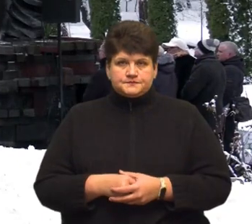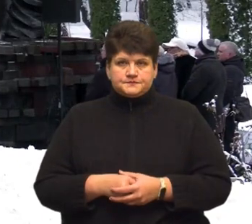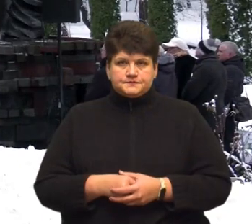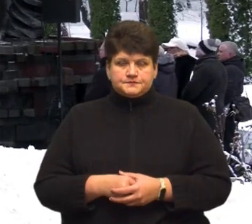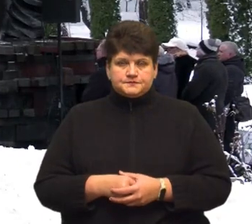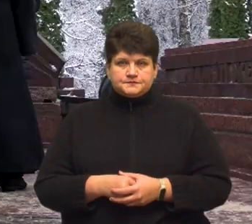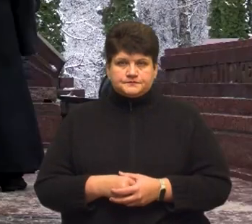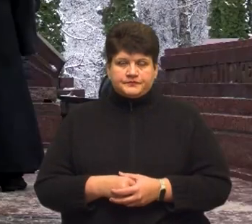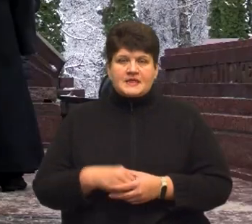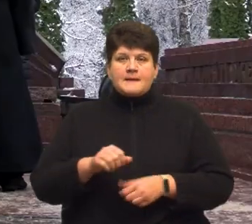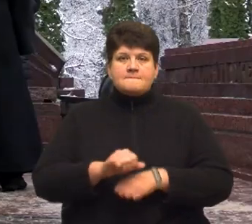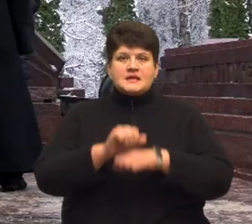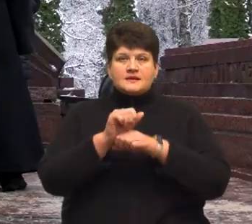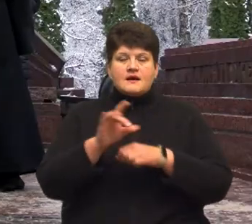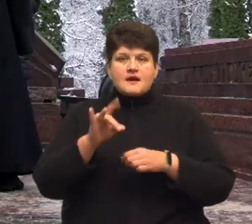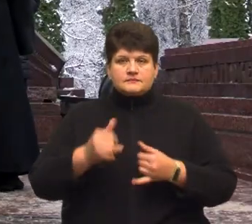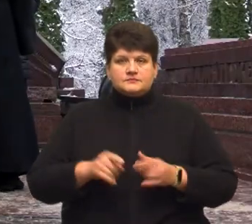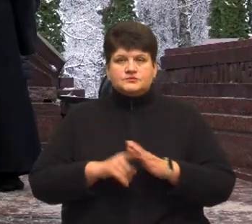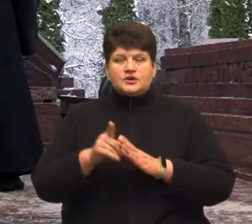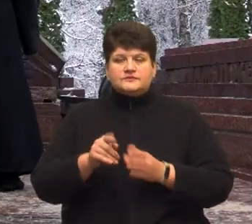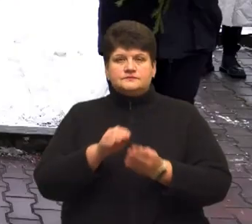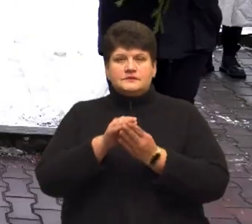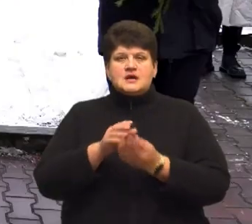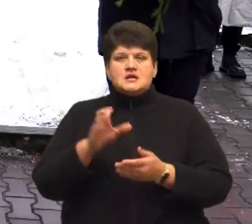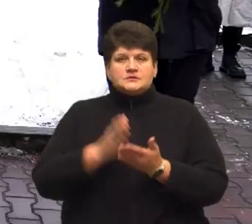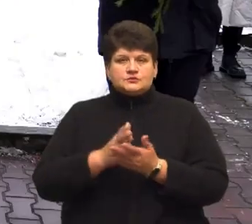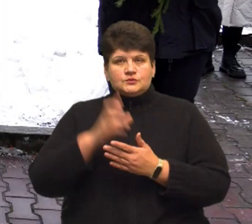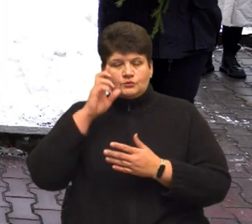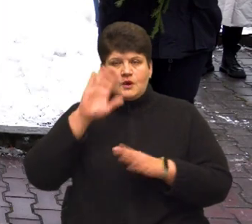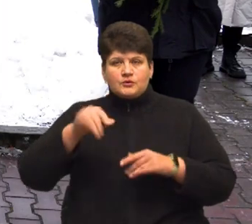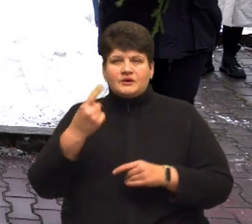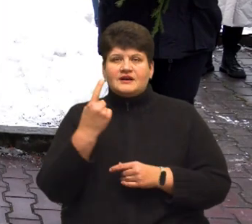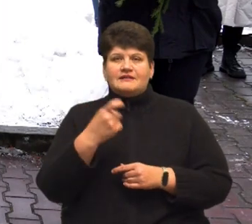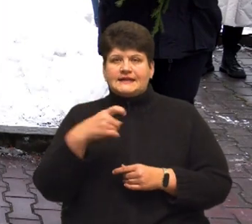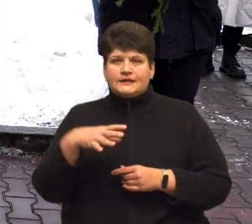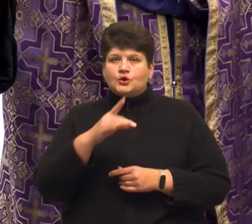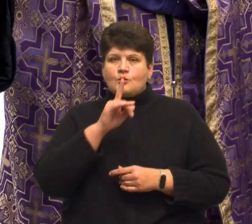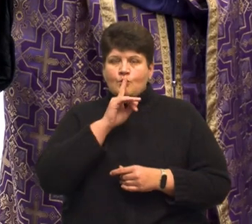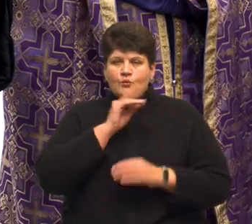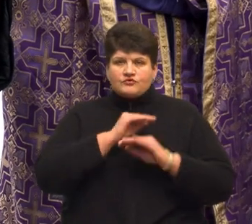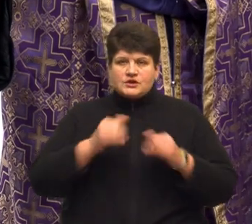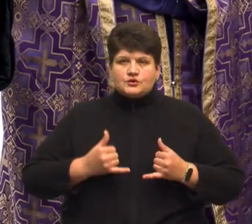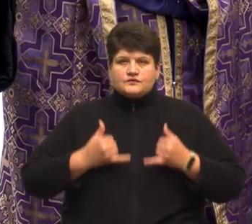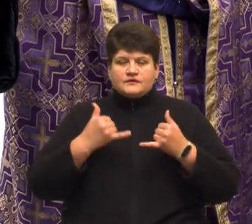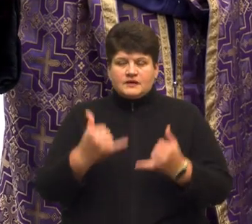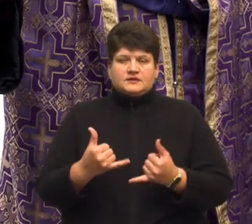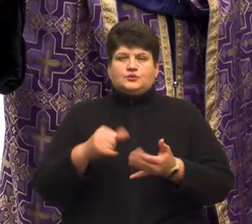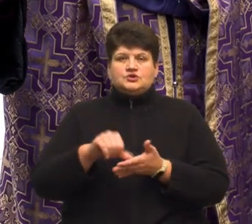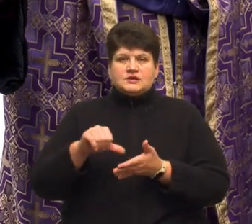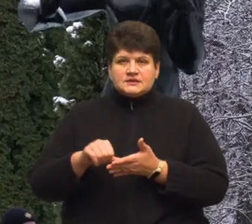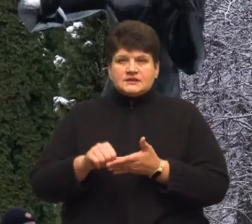мітинг Реквієм розпочався із панахиди після того хвилиною мовчання вшанували загиблих ліквідаторів наслідків аварії на Чорнобильській атомній